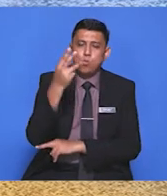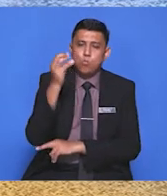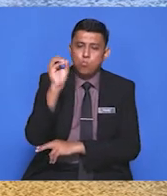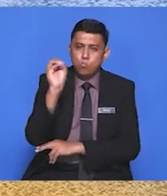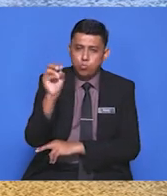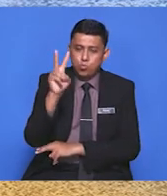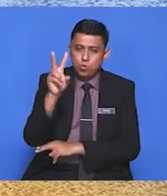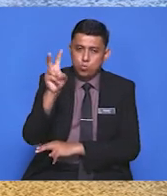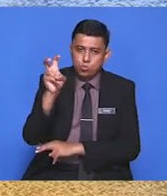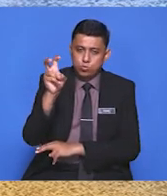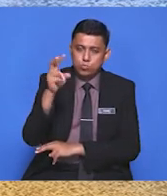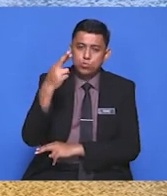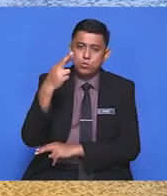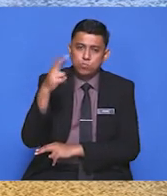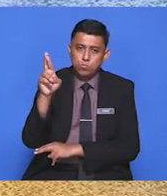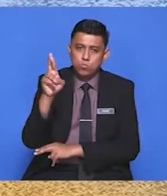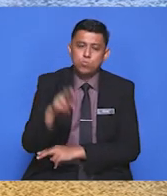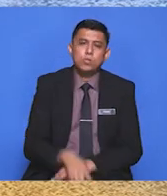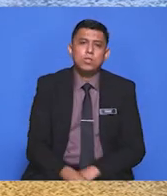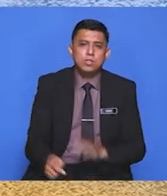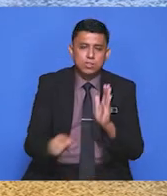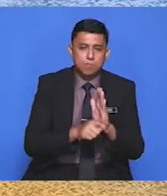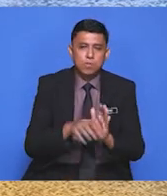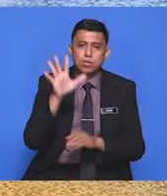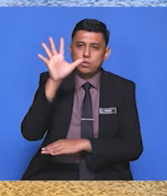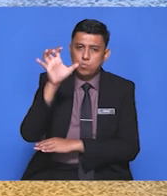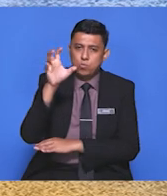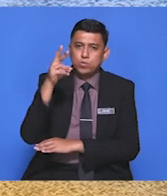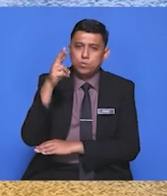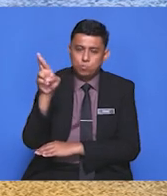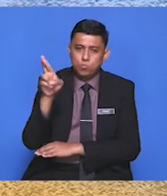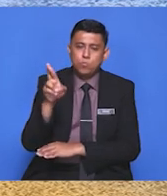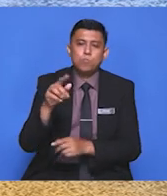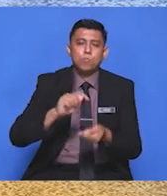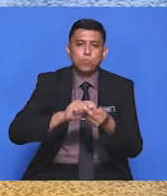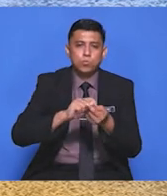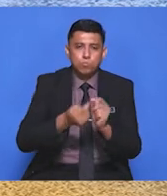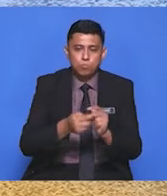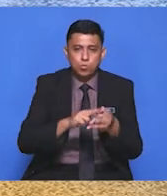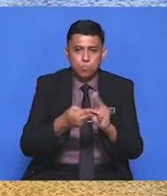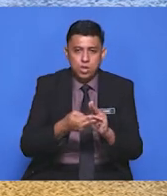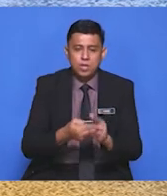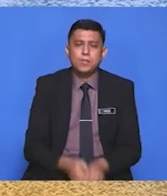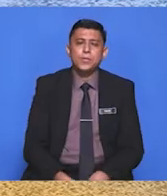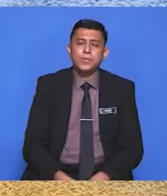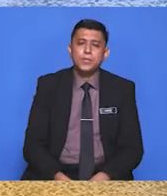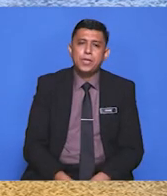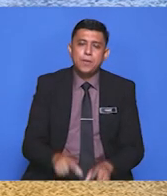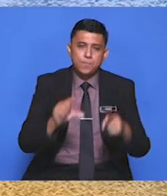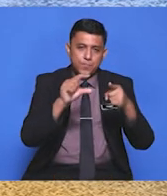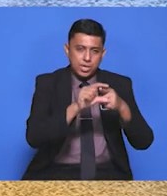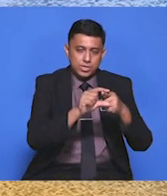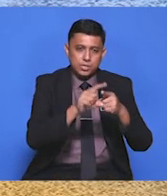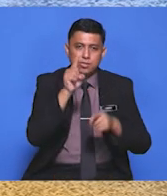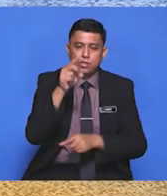RM20,000, kos tetap campur RM50,000 kos berubah bahagi dengan